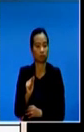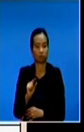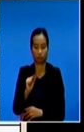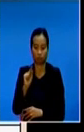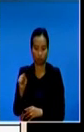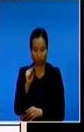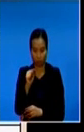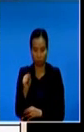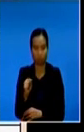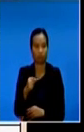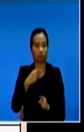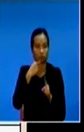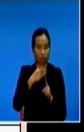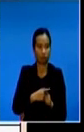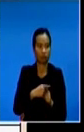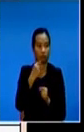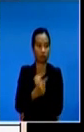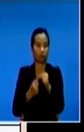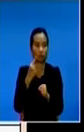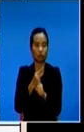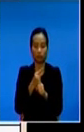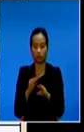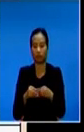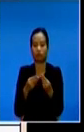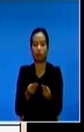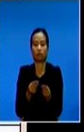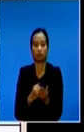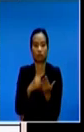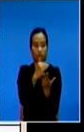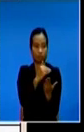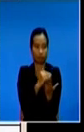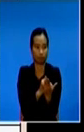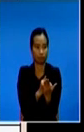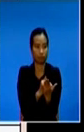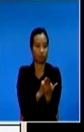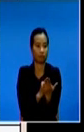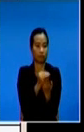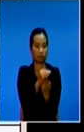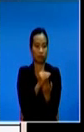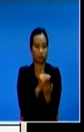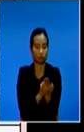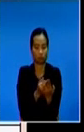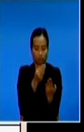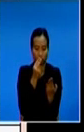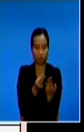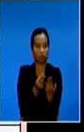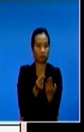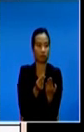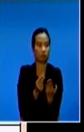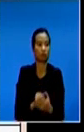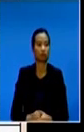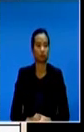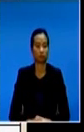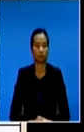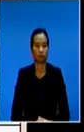าบวก1ปีให้เขาก็จะเอาบัญชีเมื่อสักครู่นี้กลับมาทำเป็นบัญชีที่ท่านเห็นอยู่ในหน้าขณะนี้